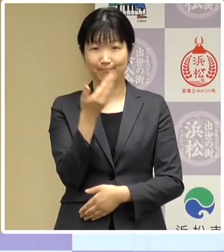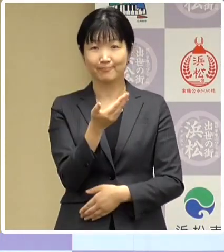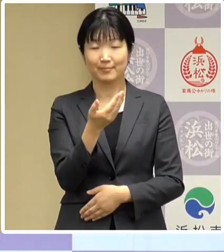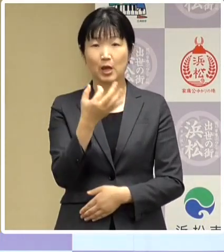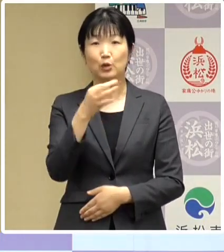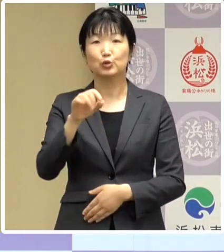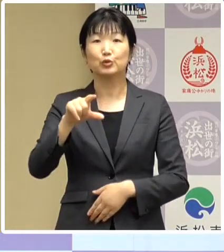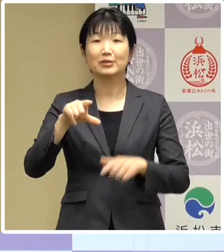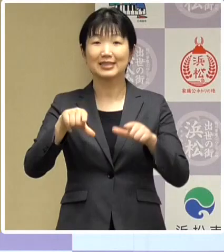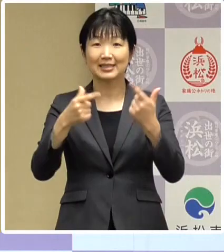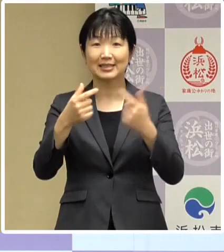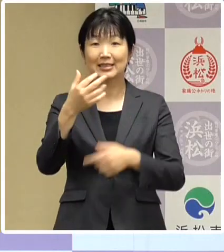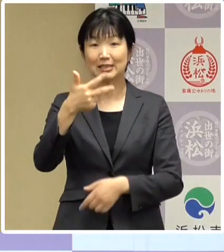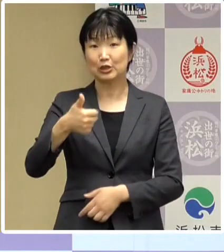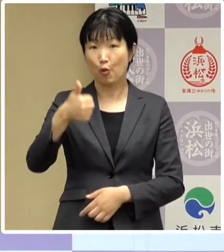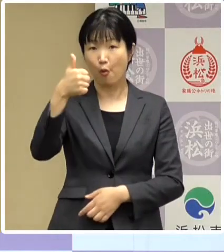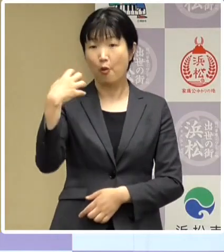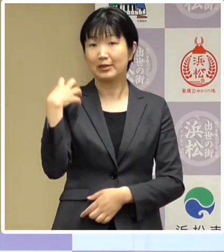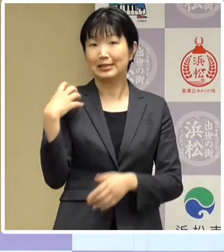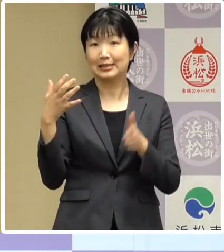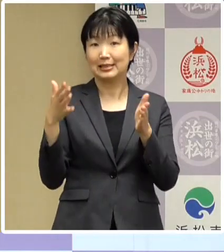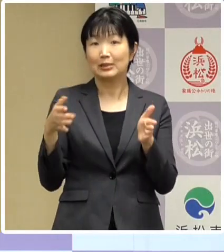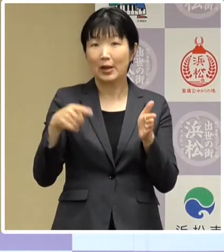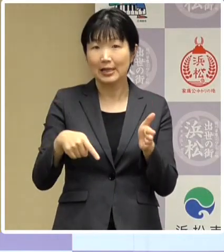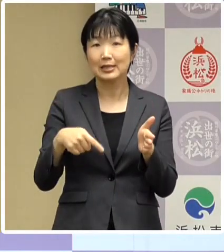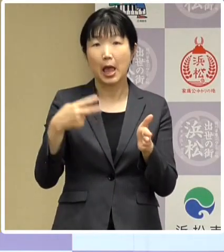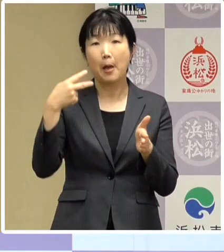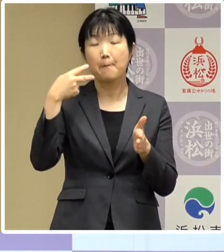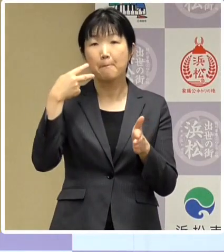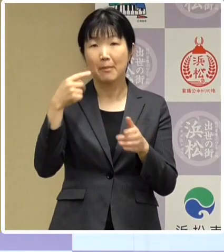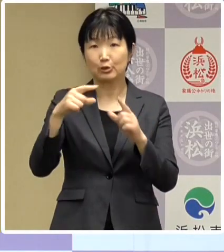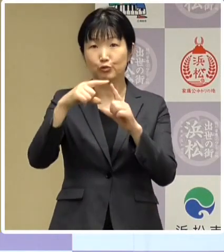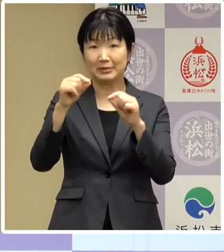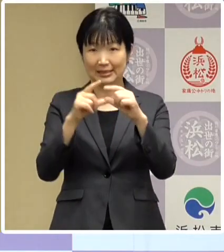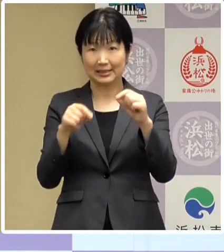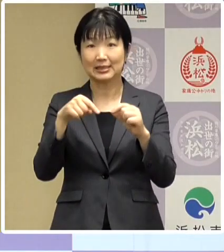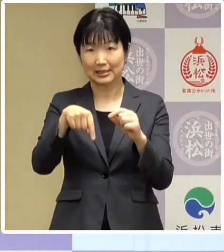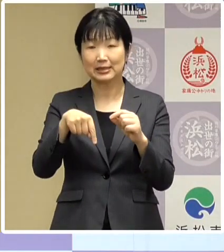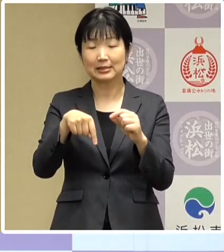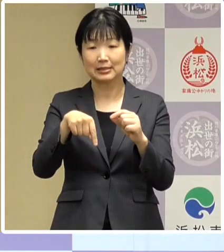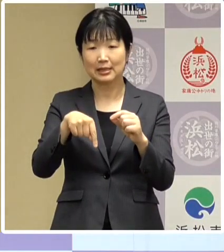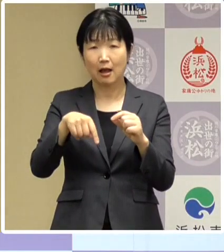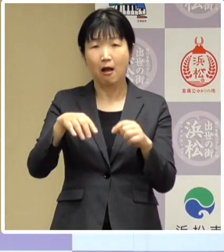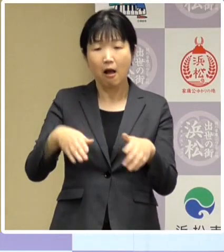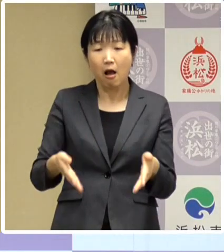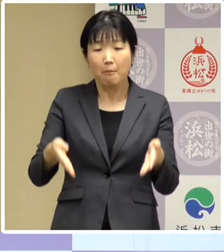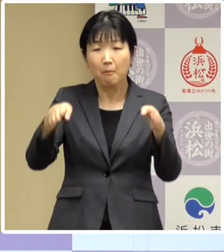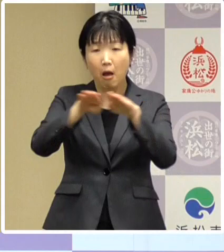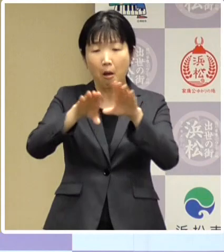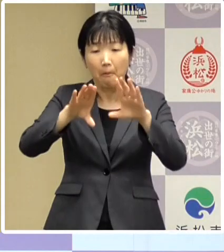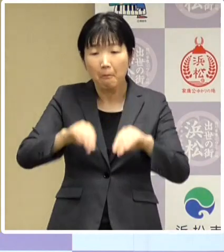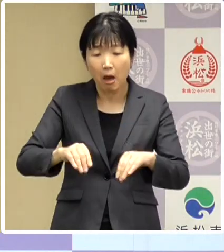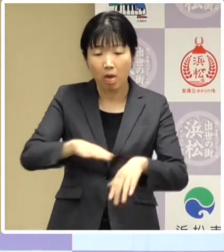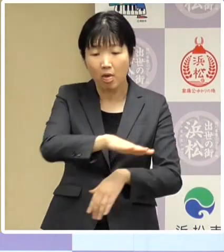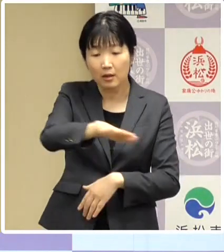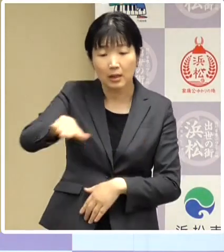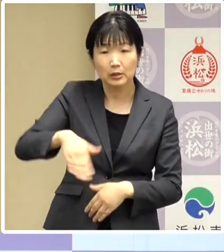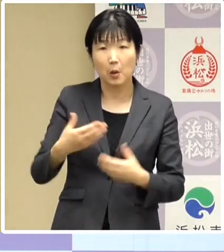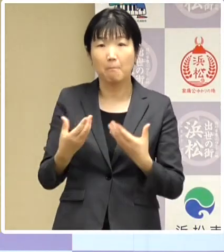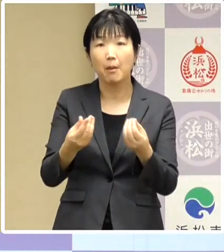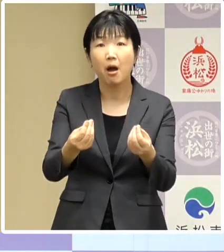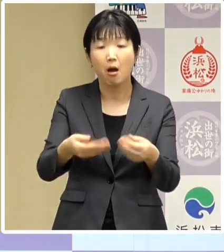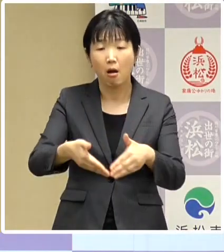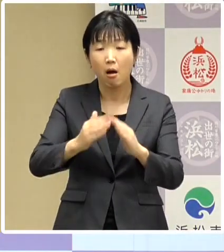鈴木市長の任期中に松尾市の更地がですね、はい、まあ更地のままという形に残るという